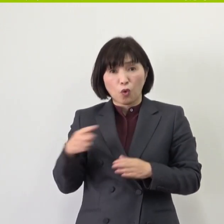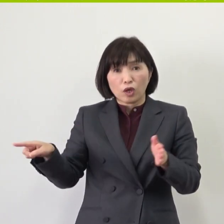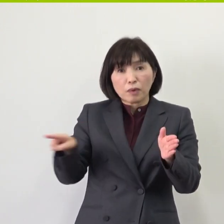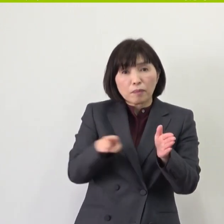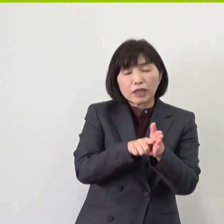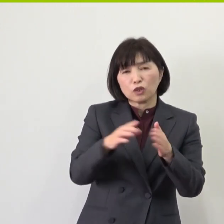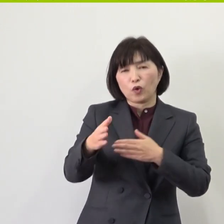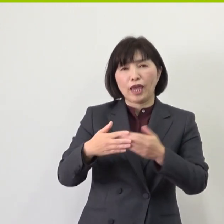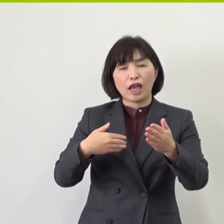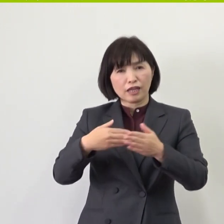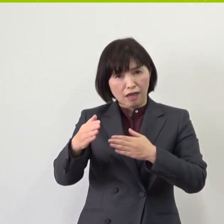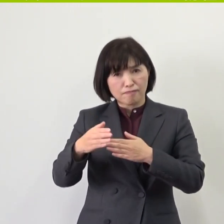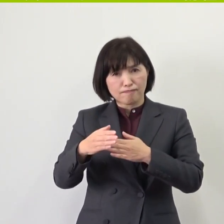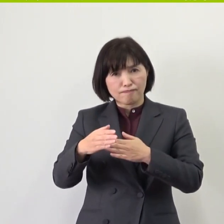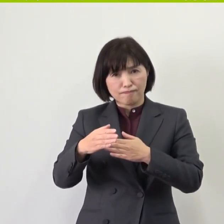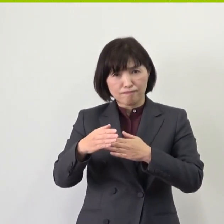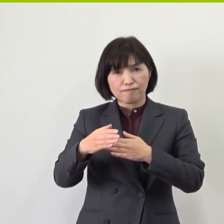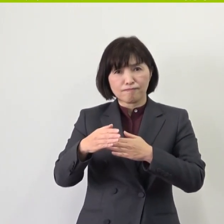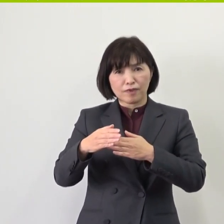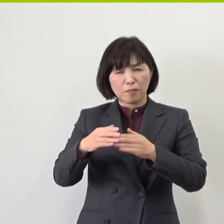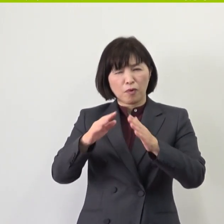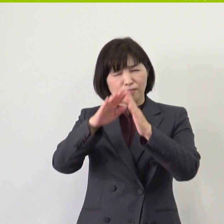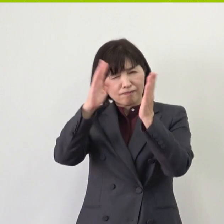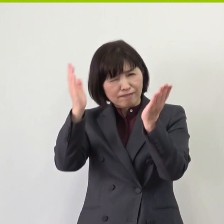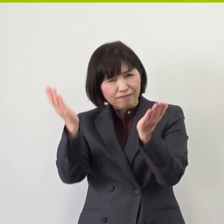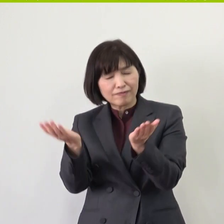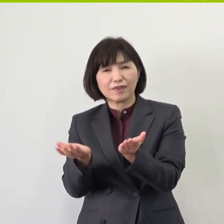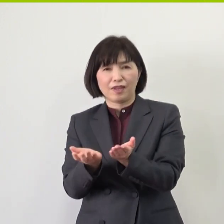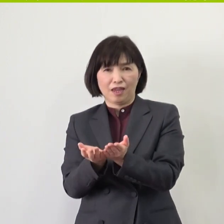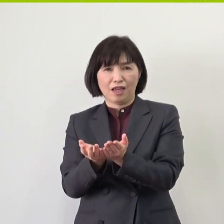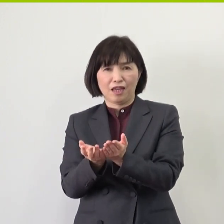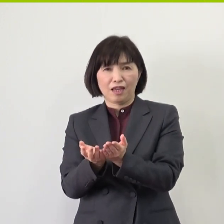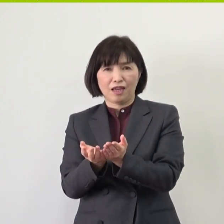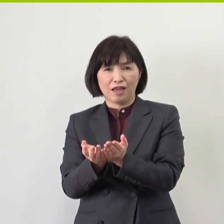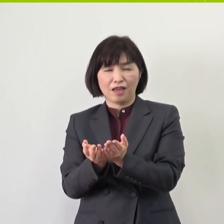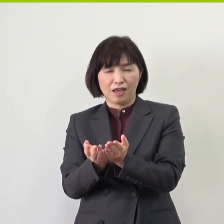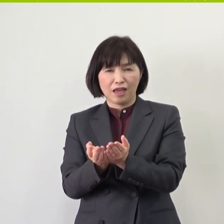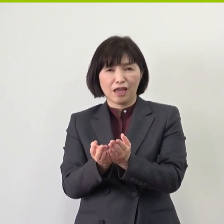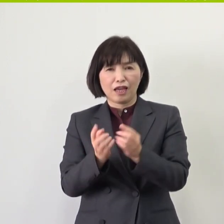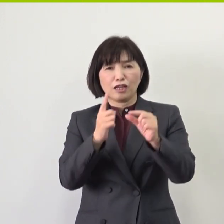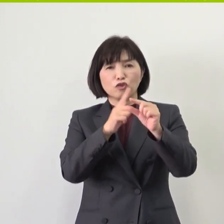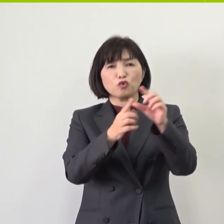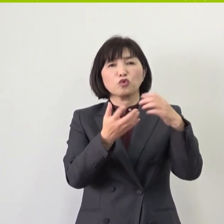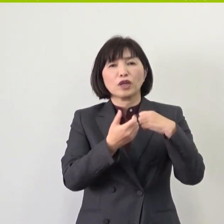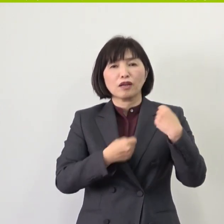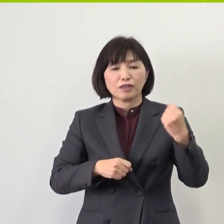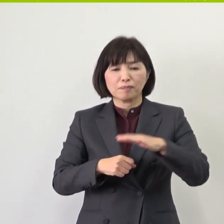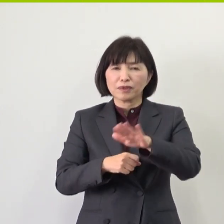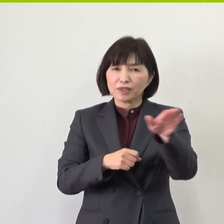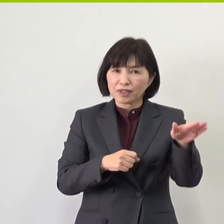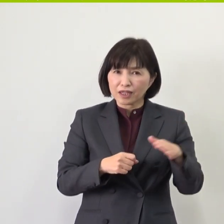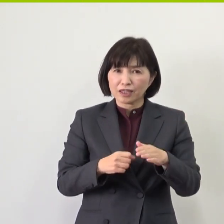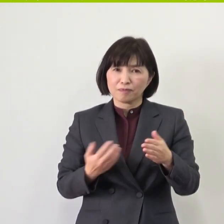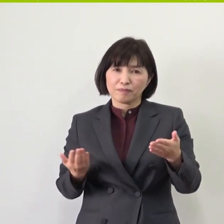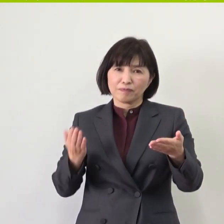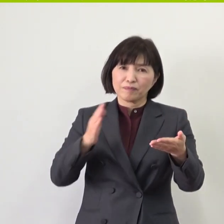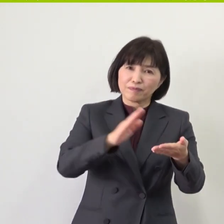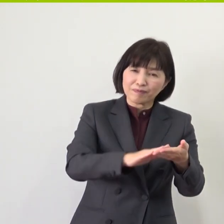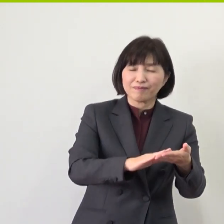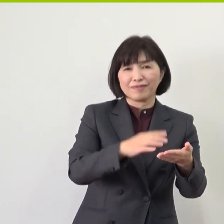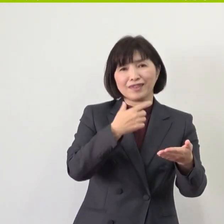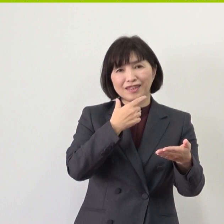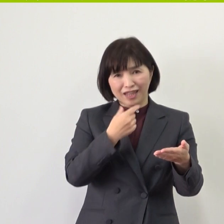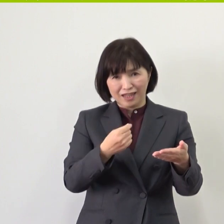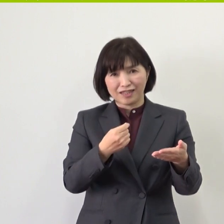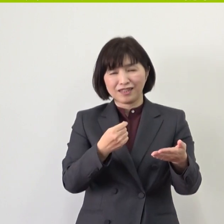きた経験などをですね、惜しむことなく奈良の中学生たちに貢献でき